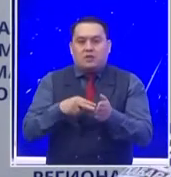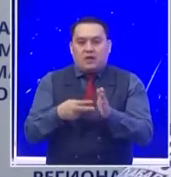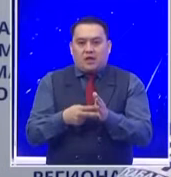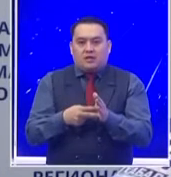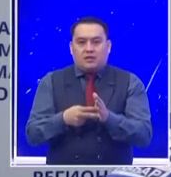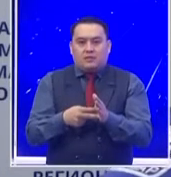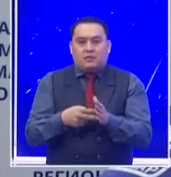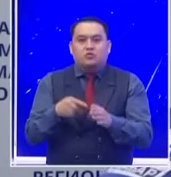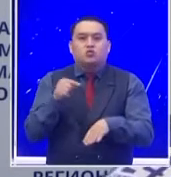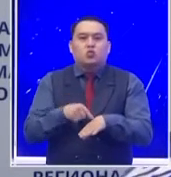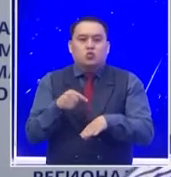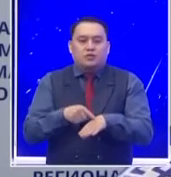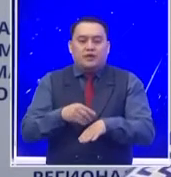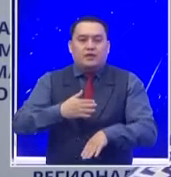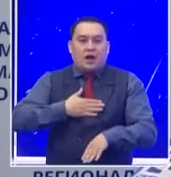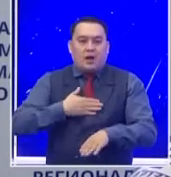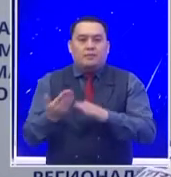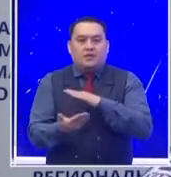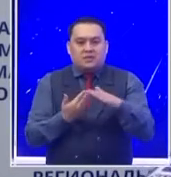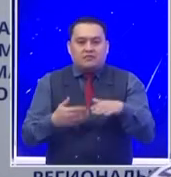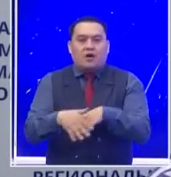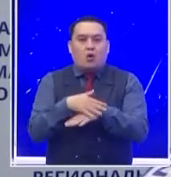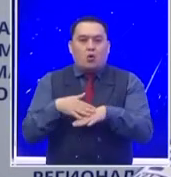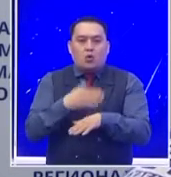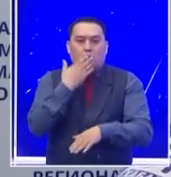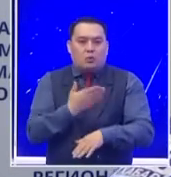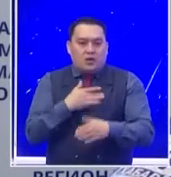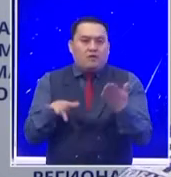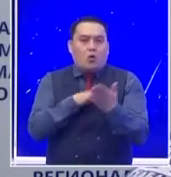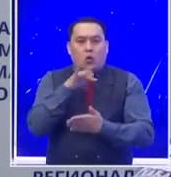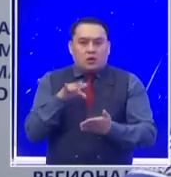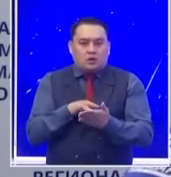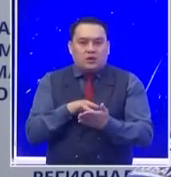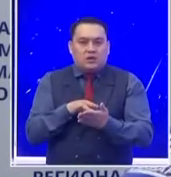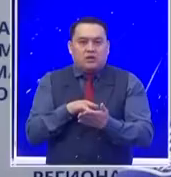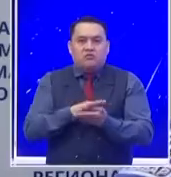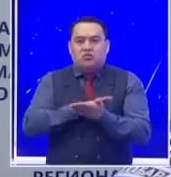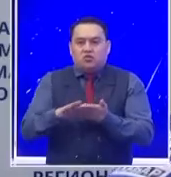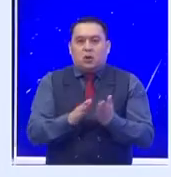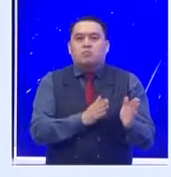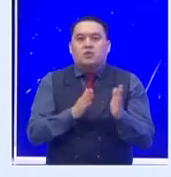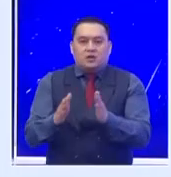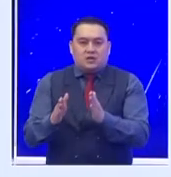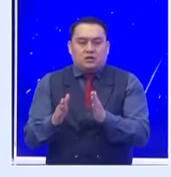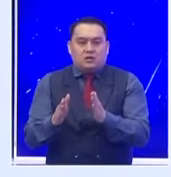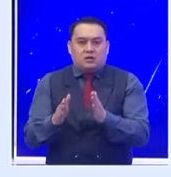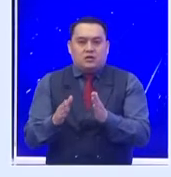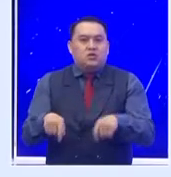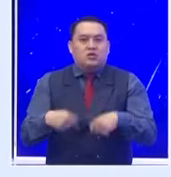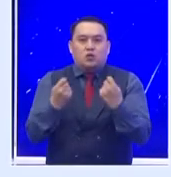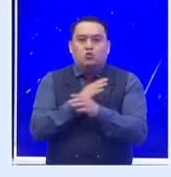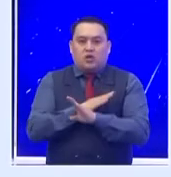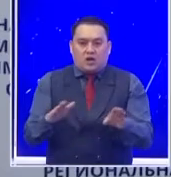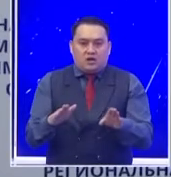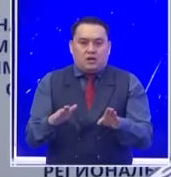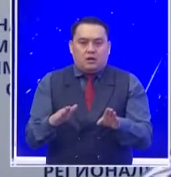на те чувства я призываю и гаражу что любили город в чистоте порядке содержания и не нарушали